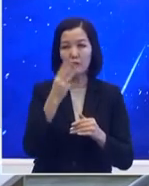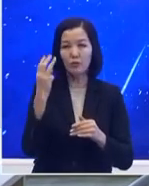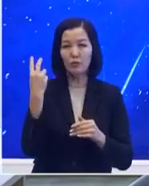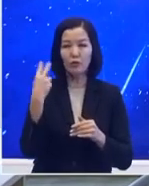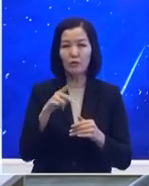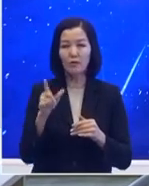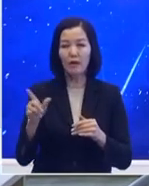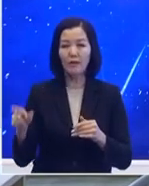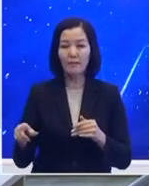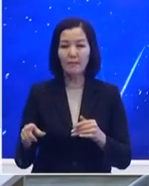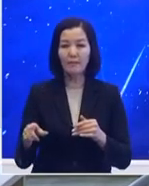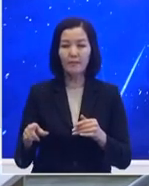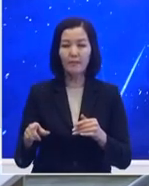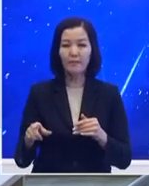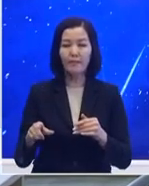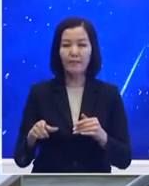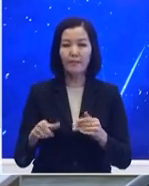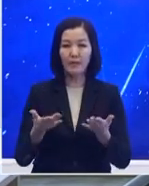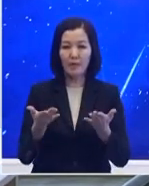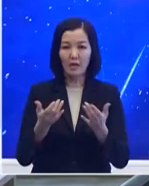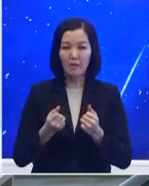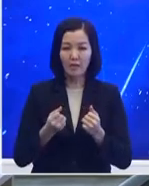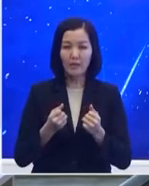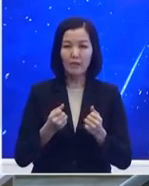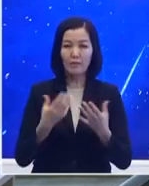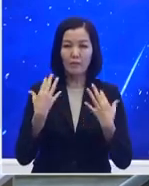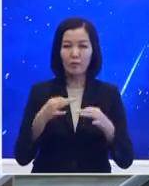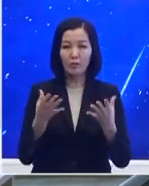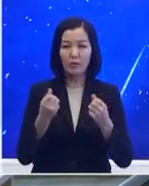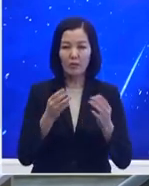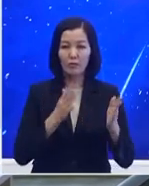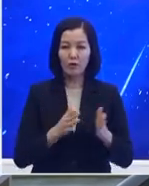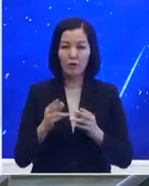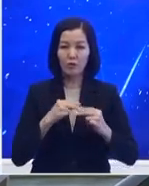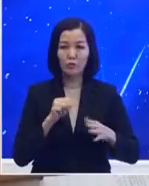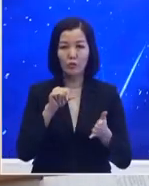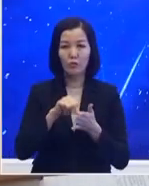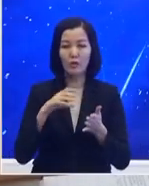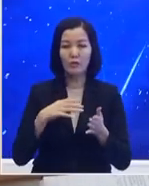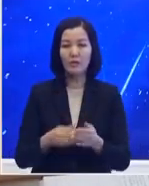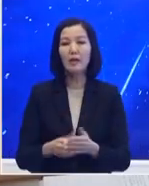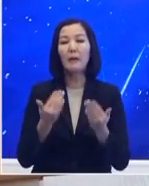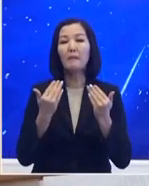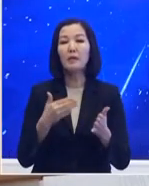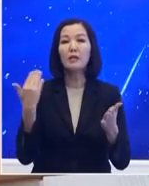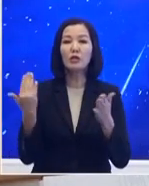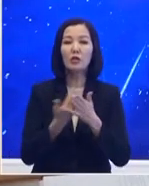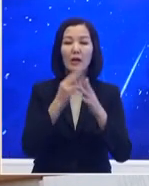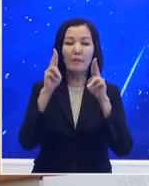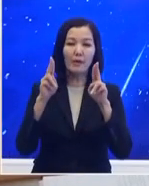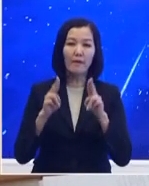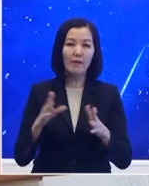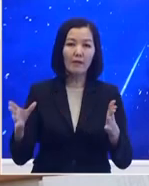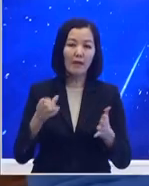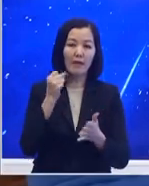адам қабылданып, қолдарына жолдама алып, тұрақты жұмысқа орналасты. Биылғы жаңа тәртіппен тағайындалатын